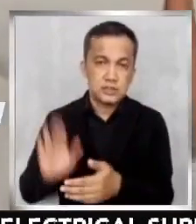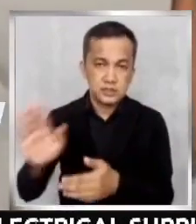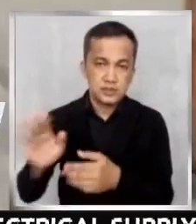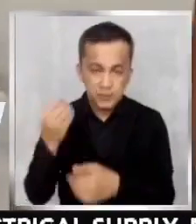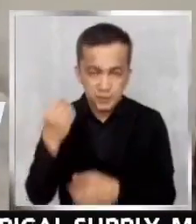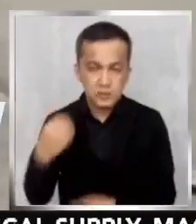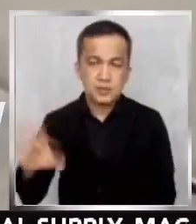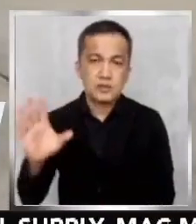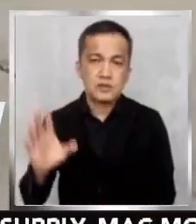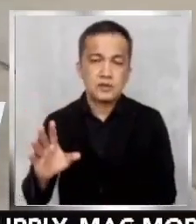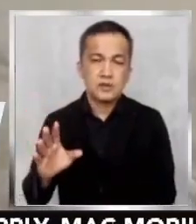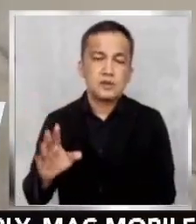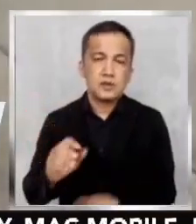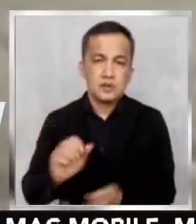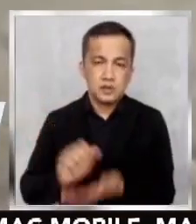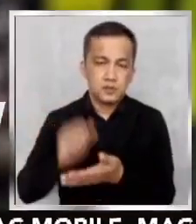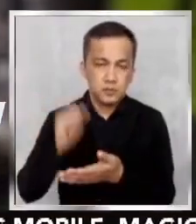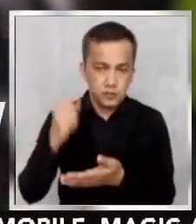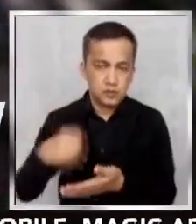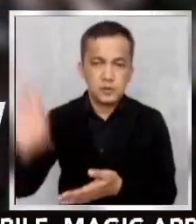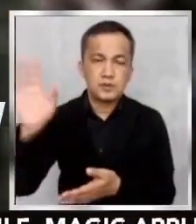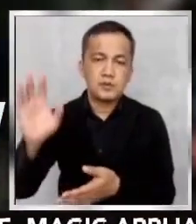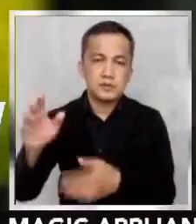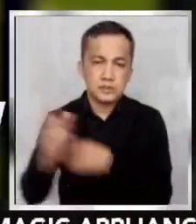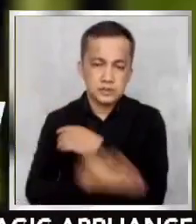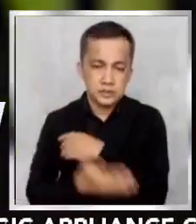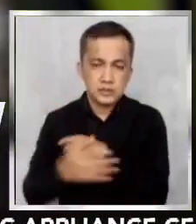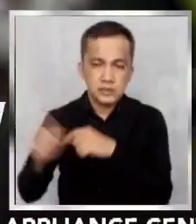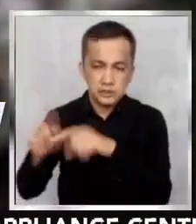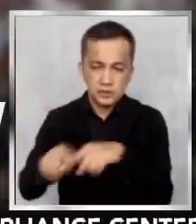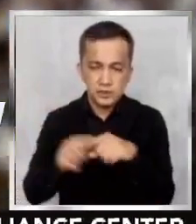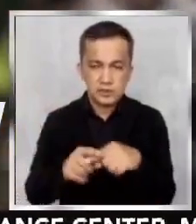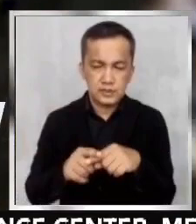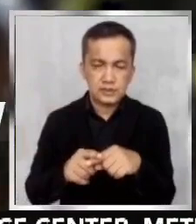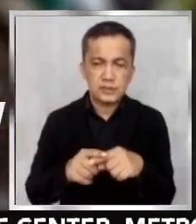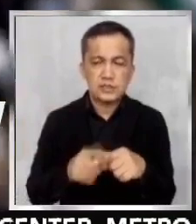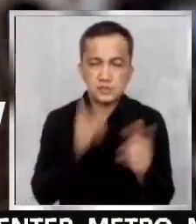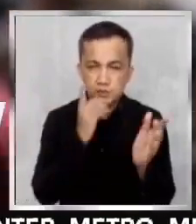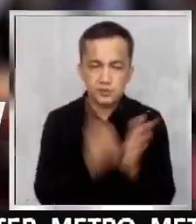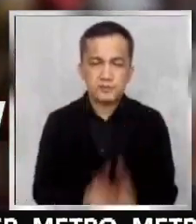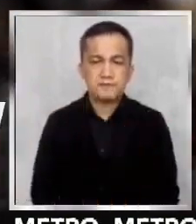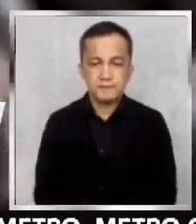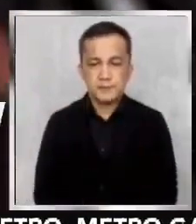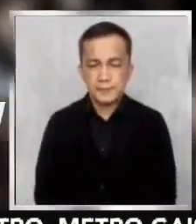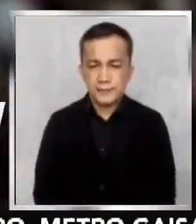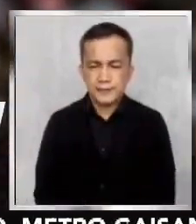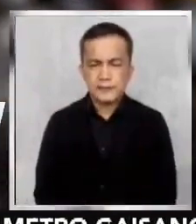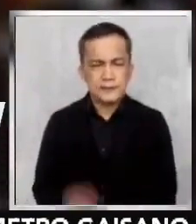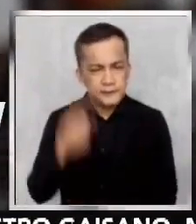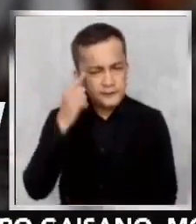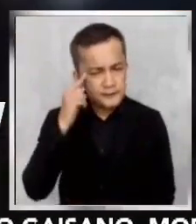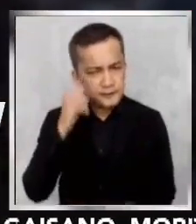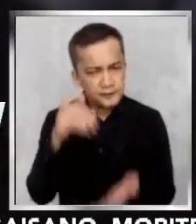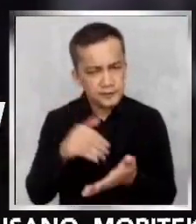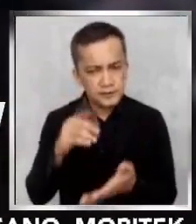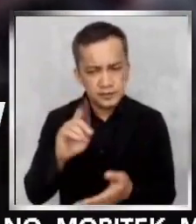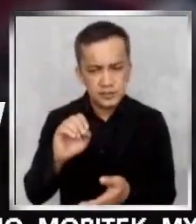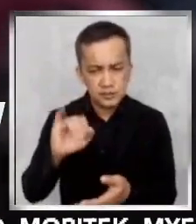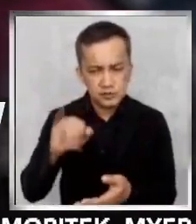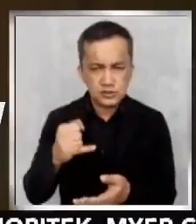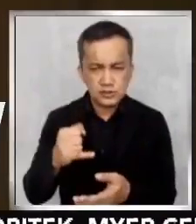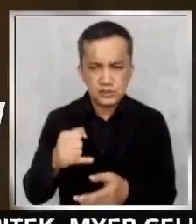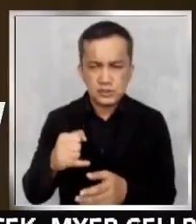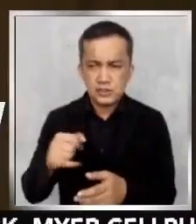o deportation depende sa hawak na legal na dokumento. Pinag-aaralan na rin ng DOJ na i-blacklist ang mga